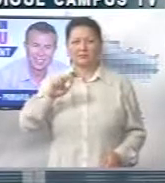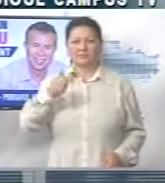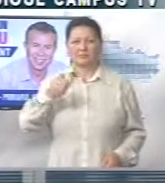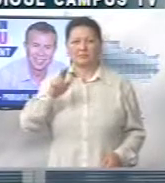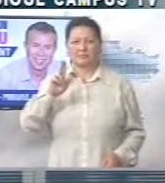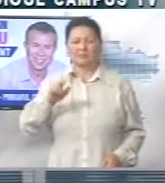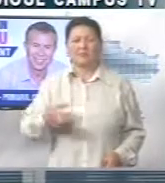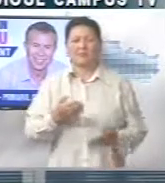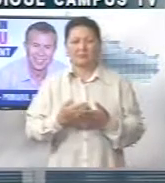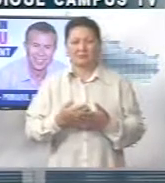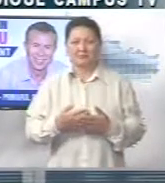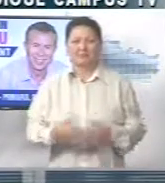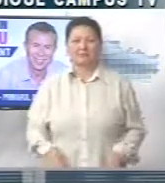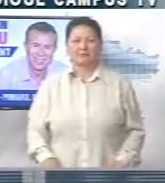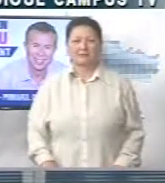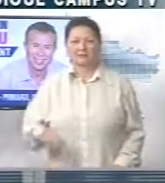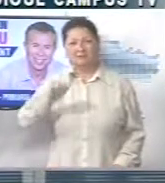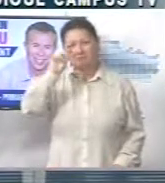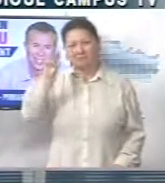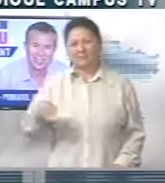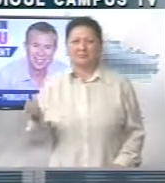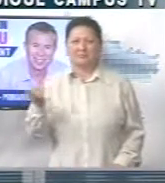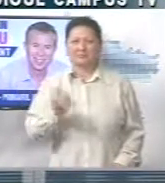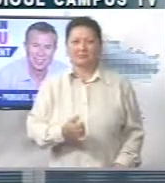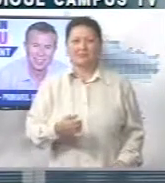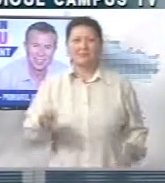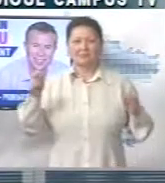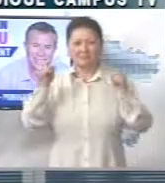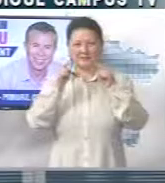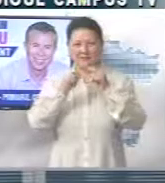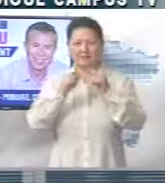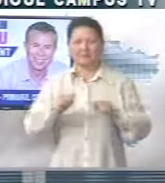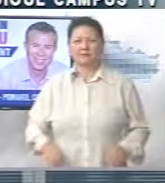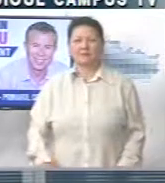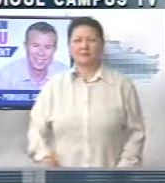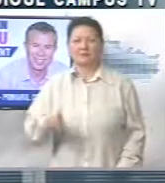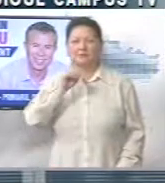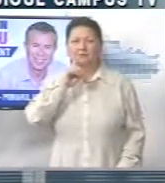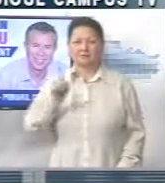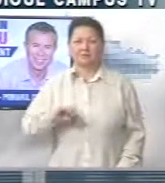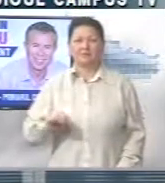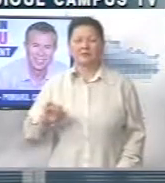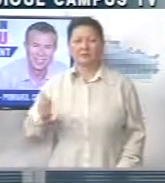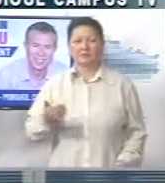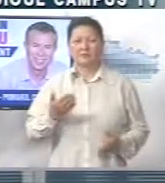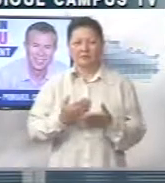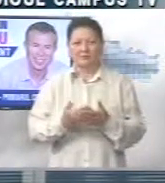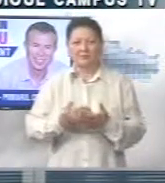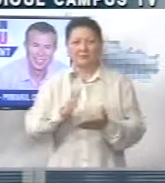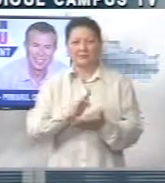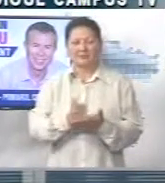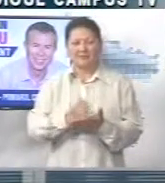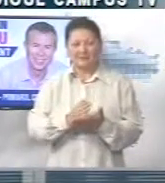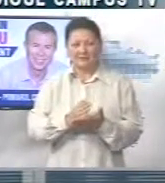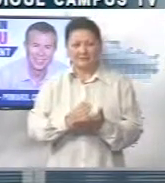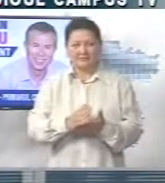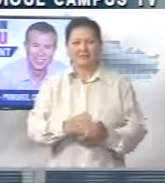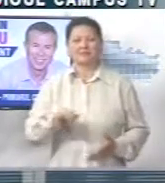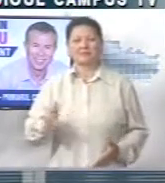veni la întâlnirea cu buzoienii și pentru a traduce și celor care